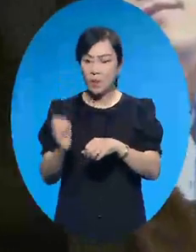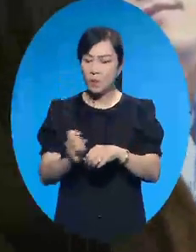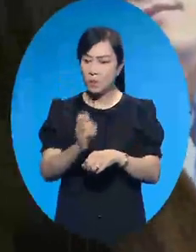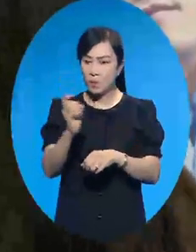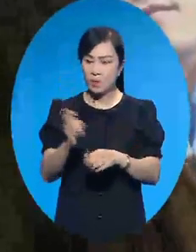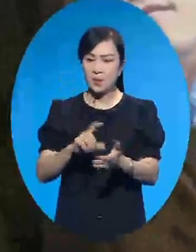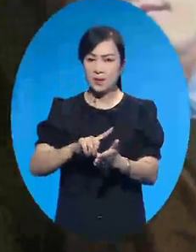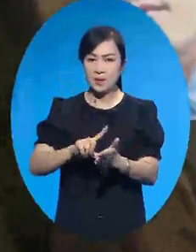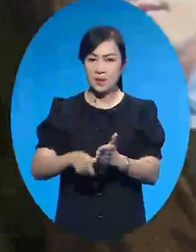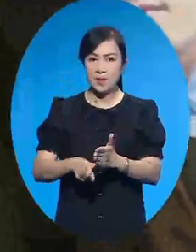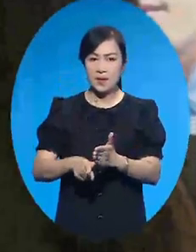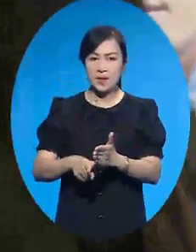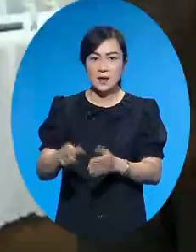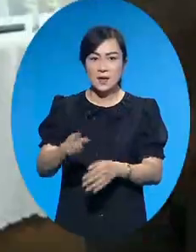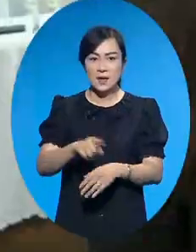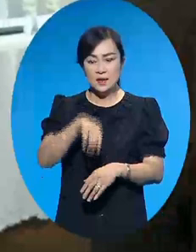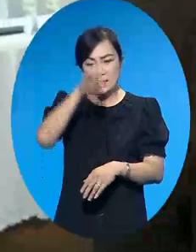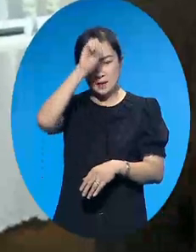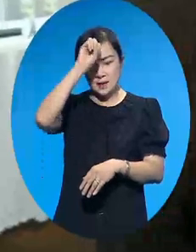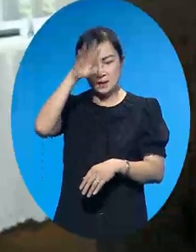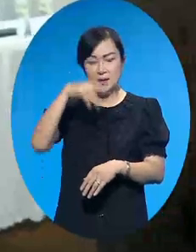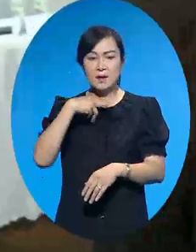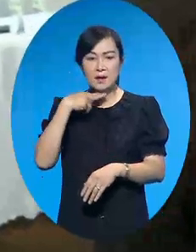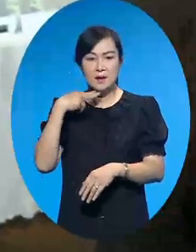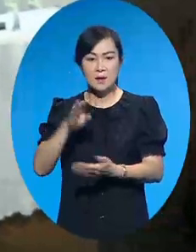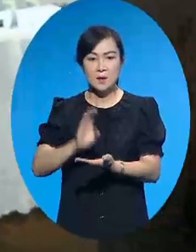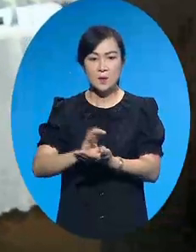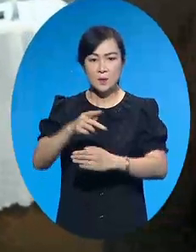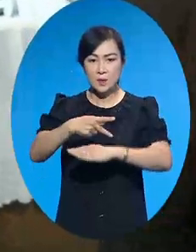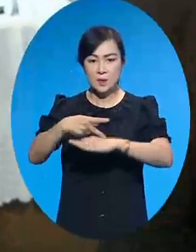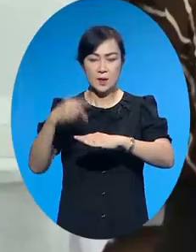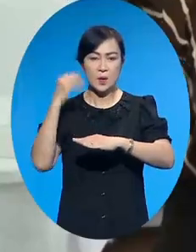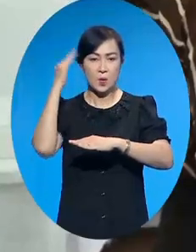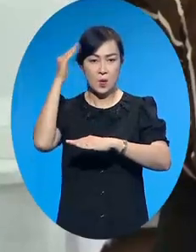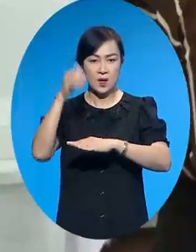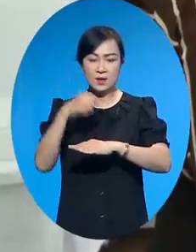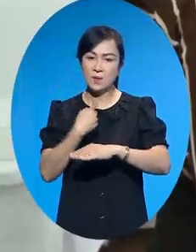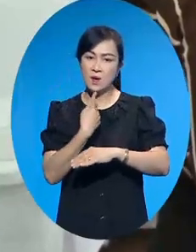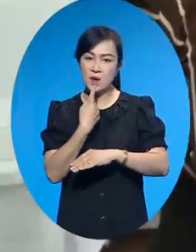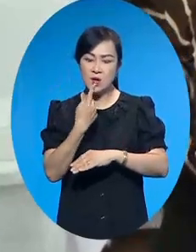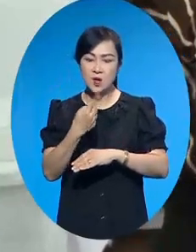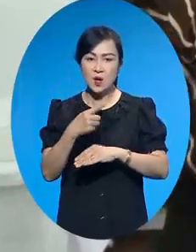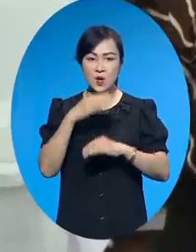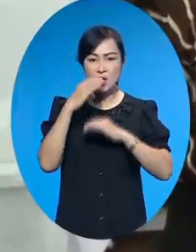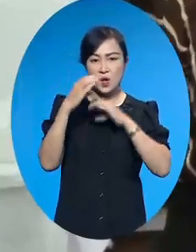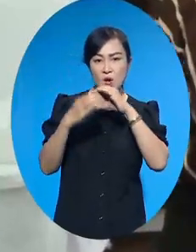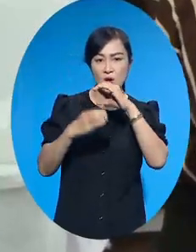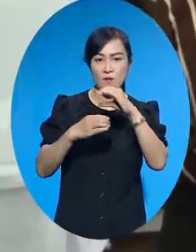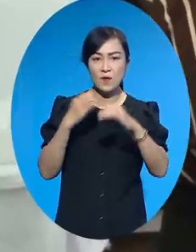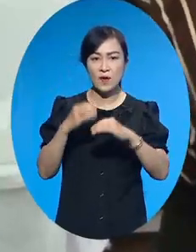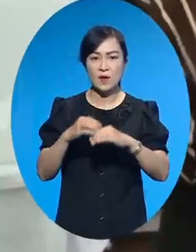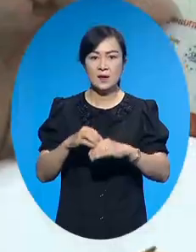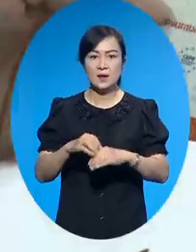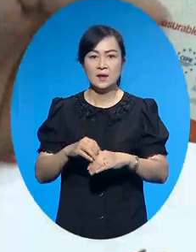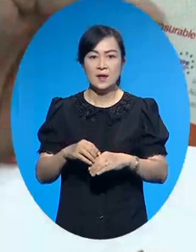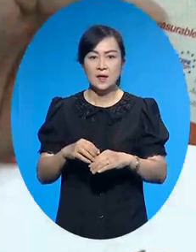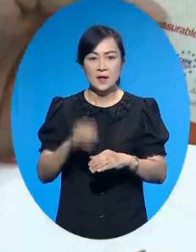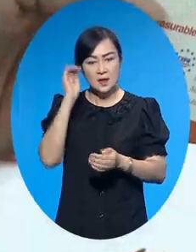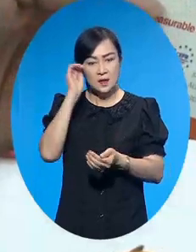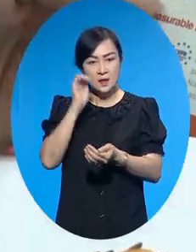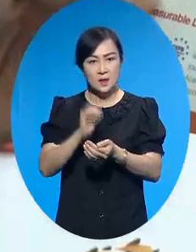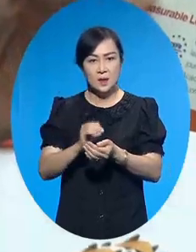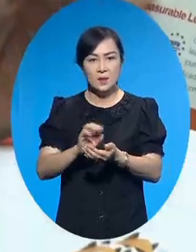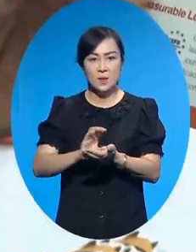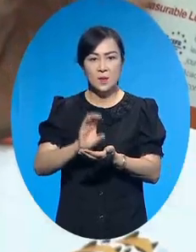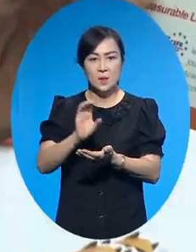gian. Đơn vị không chỉ đào tạo tiếng Anh mà còn cung cấp nhiều kỹ năng quan trọng như thuyết trình, đàm phán, viết email. Sau nhiều năm kinh nghiệm trong